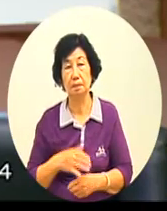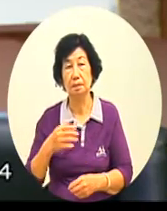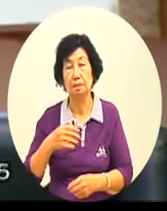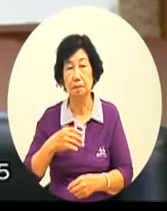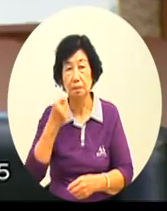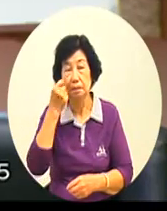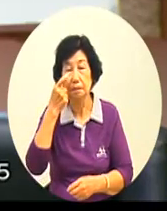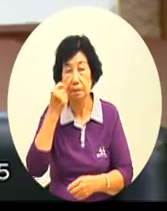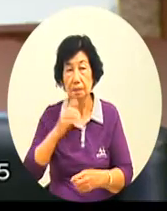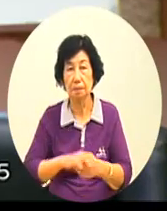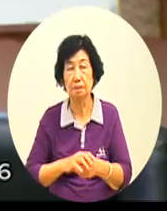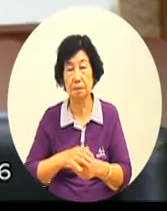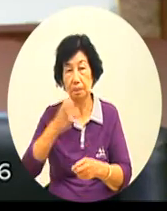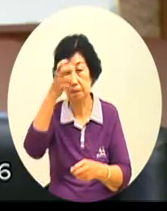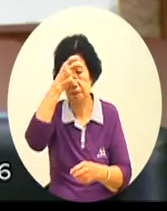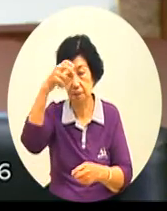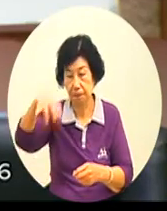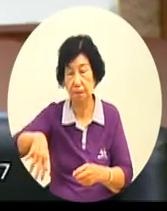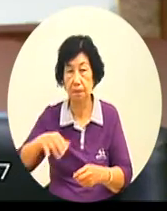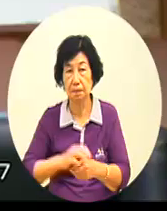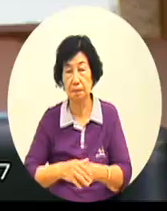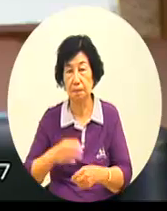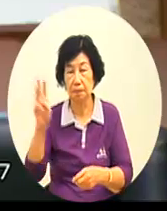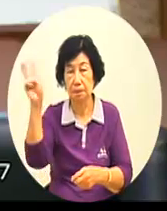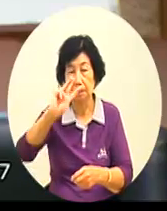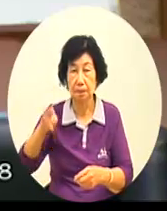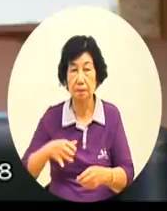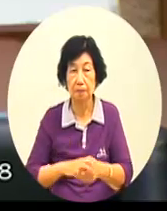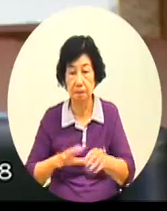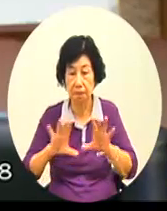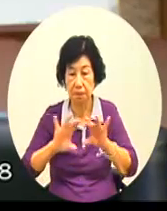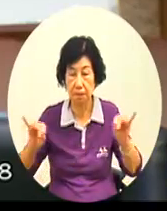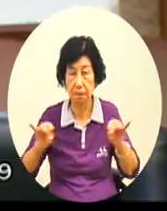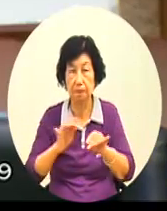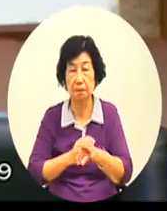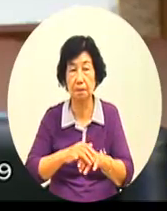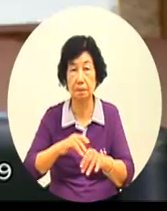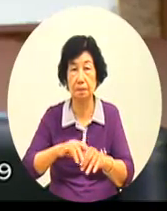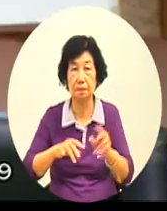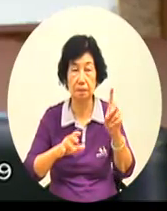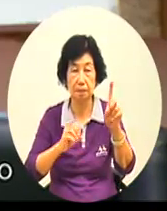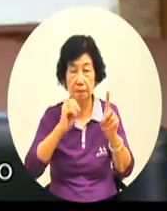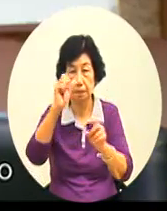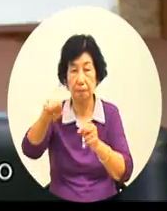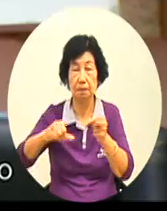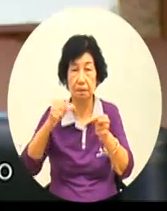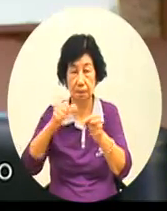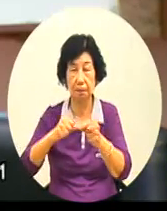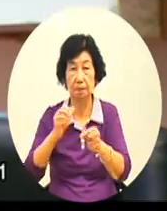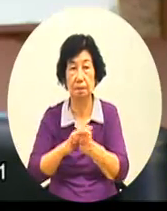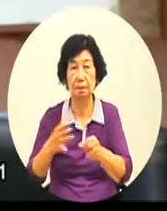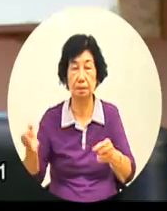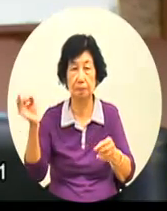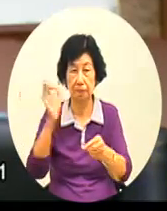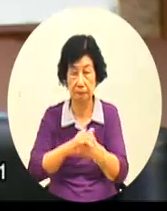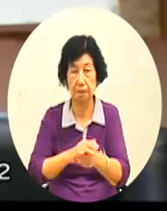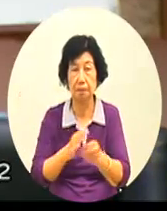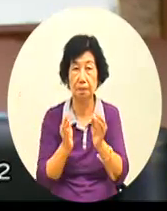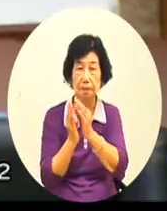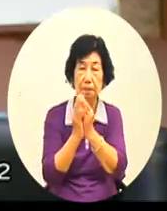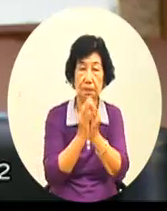局水土保持局在105年度补助桃园区公所